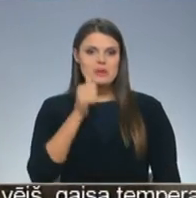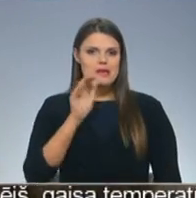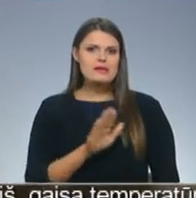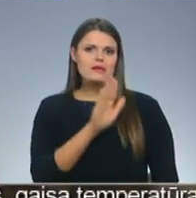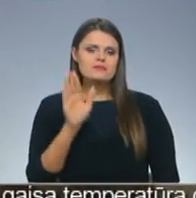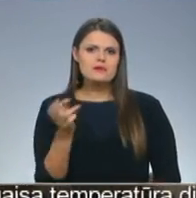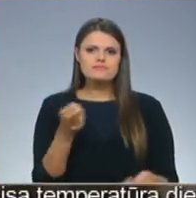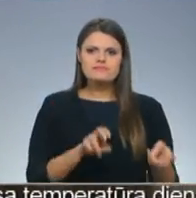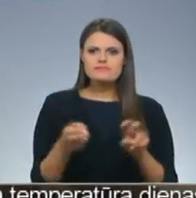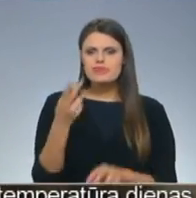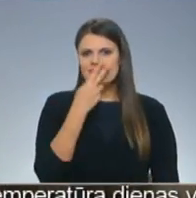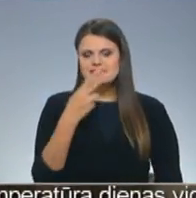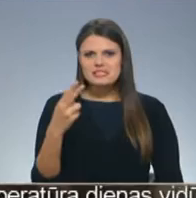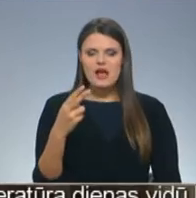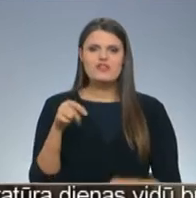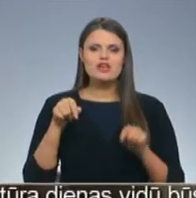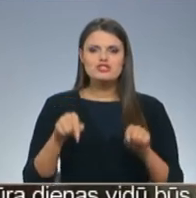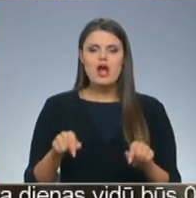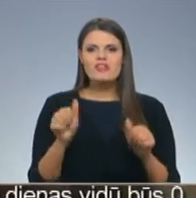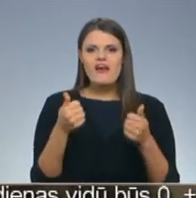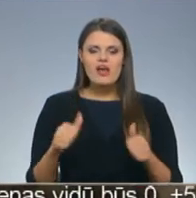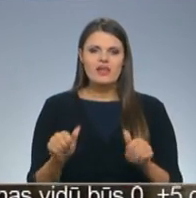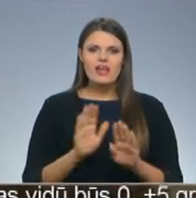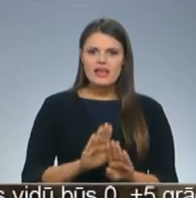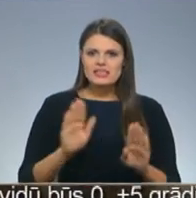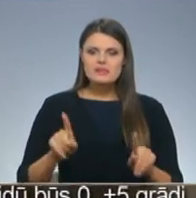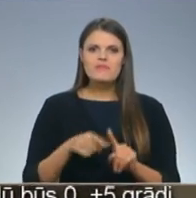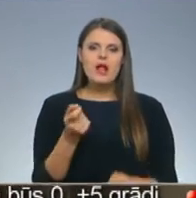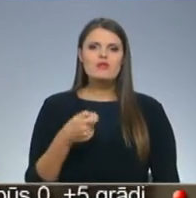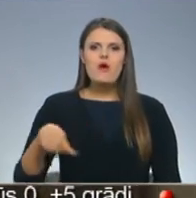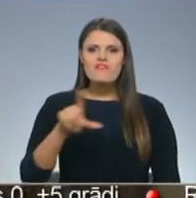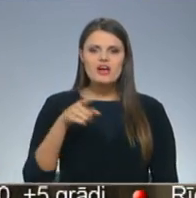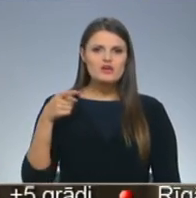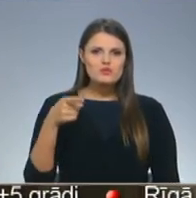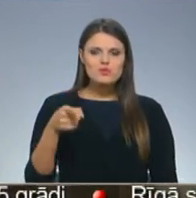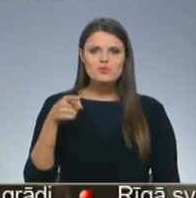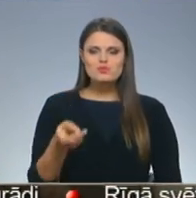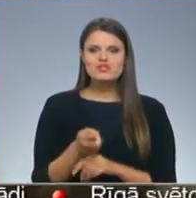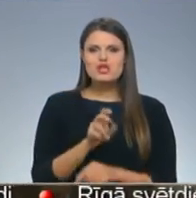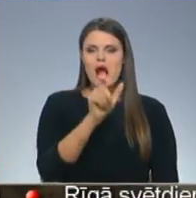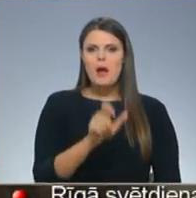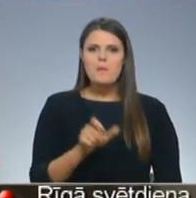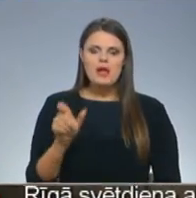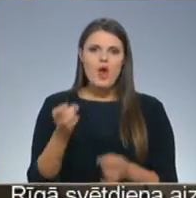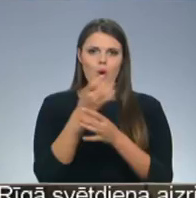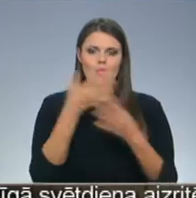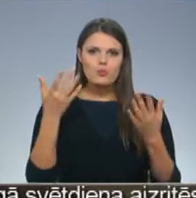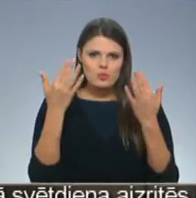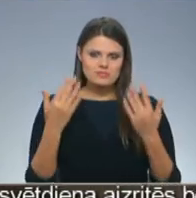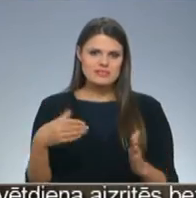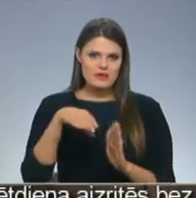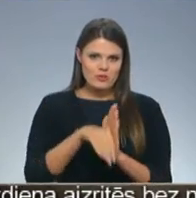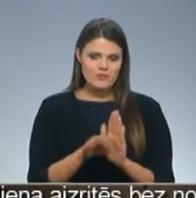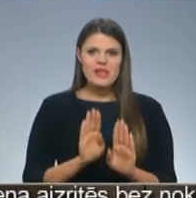apmeklētāju gan skatās mērķtiecīgi šādas izstādes, gan vēl jo vairāk tūkstoši apmeklētāju ir kultūras pasākumu ietvaros.